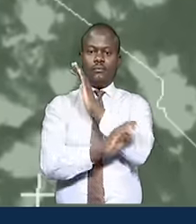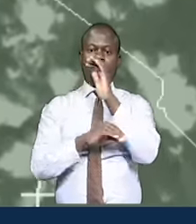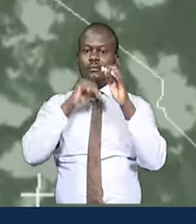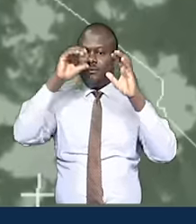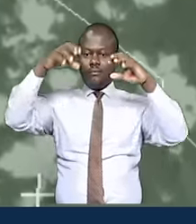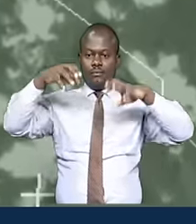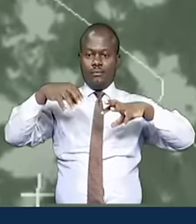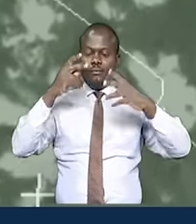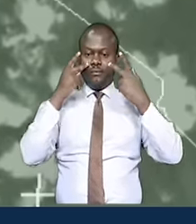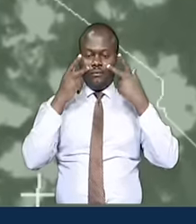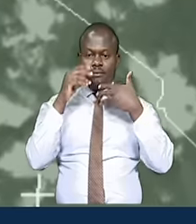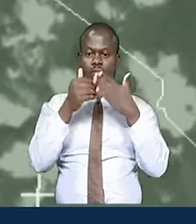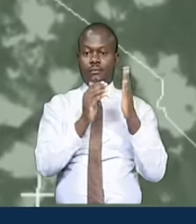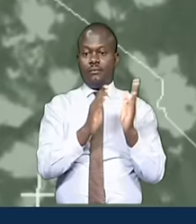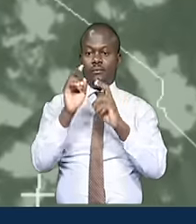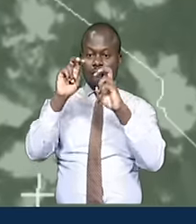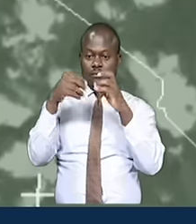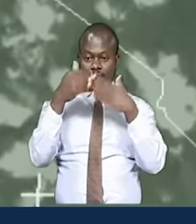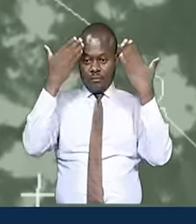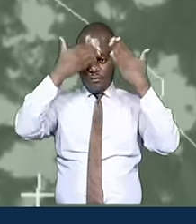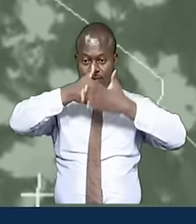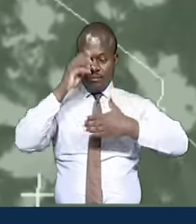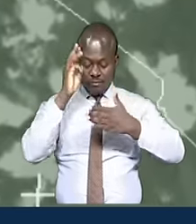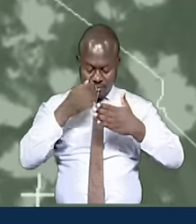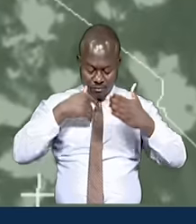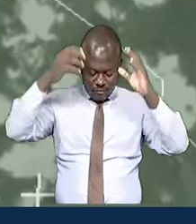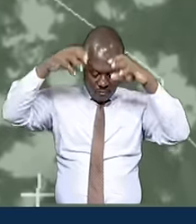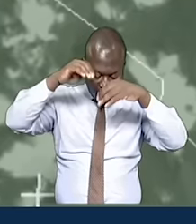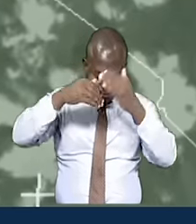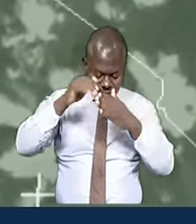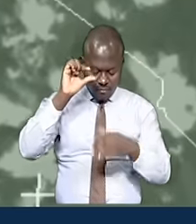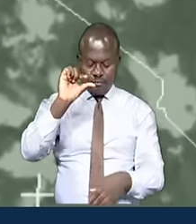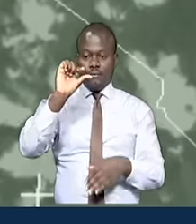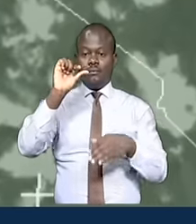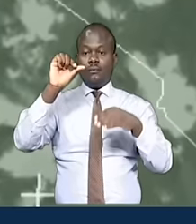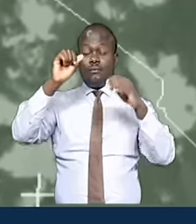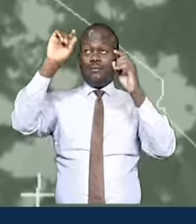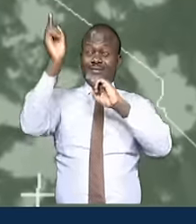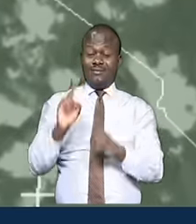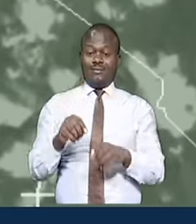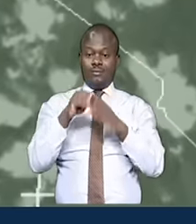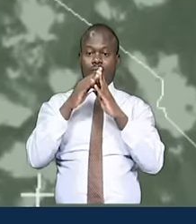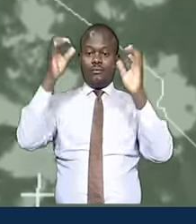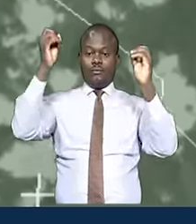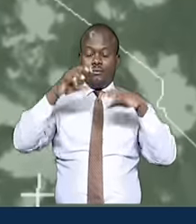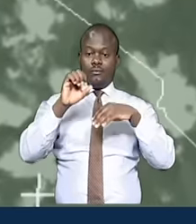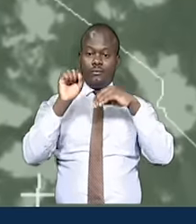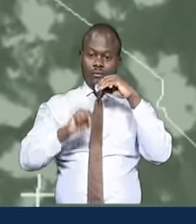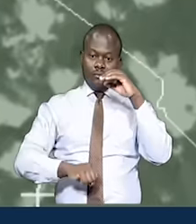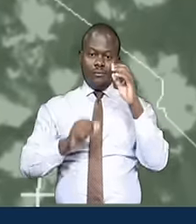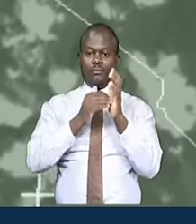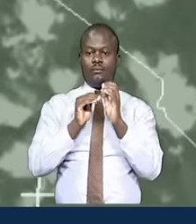mvura yabonetse biteganyijwe ko rero muri ijoro tuza kugira imvura nkeya yumvikana inkuba mu mugi wa Kigali ntara y'Amajyepfo